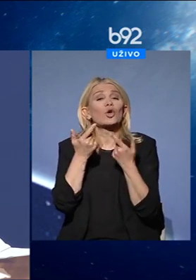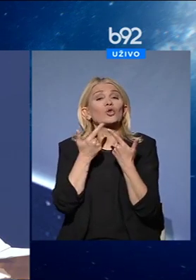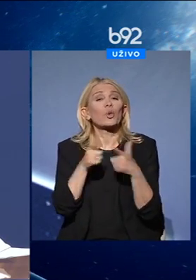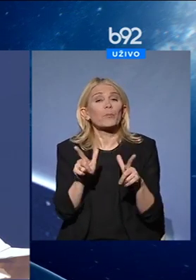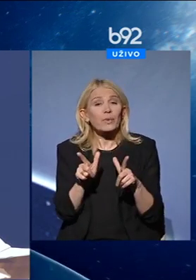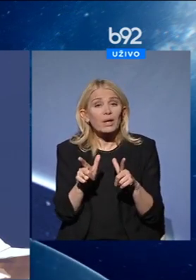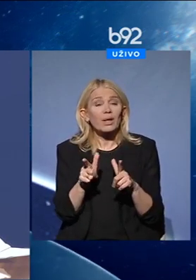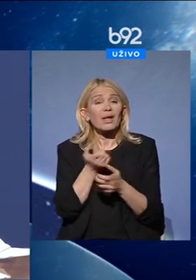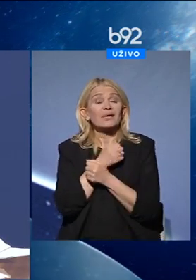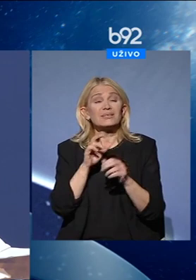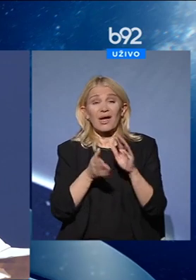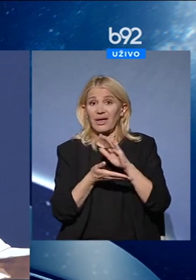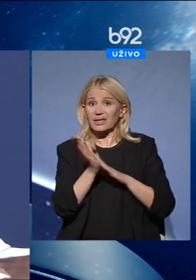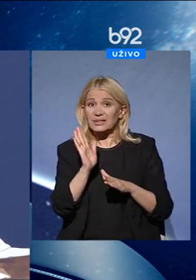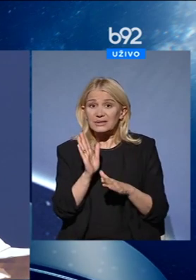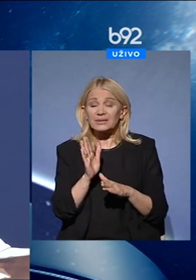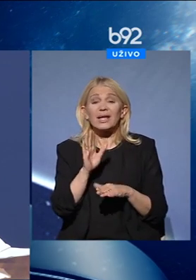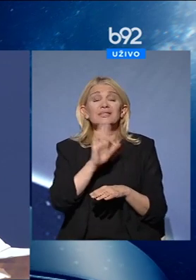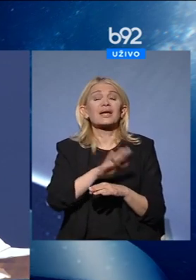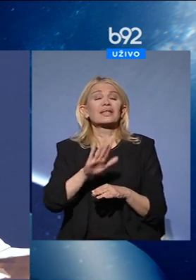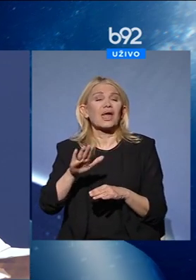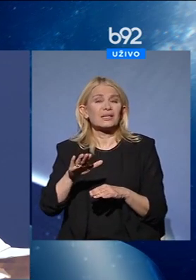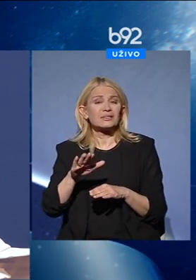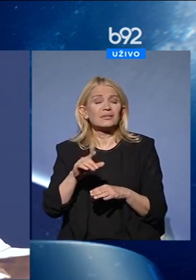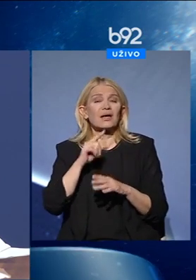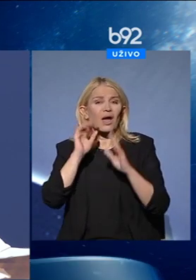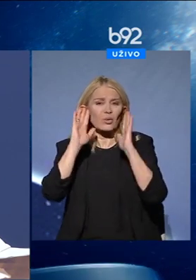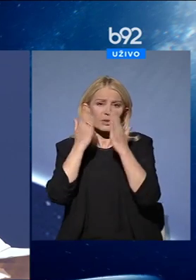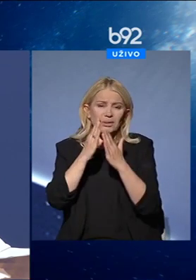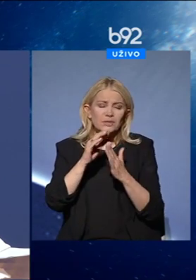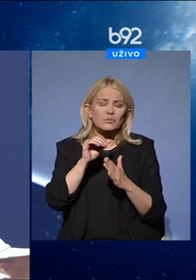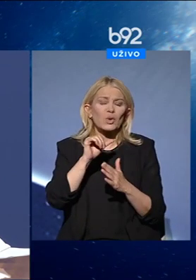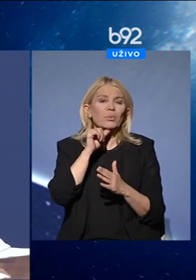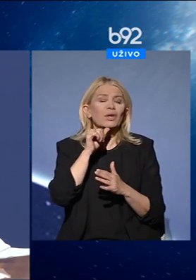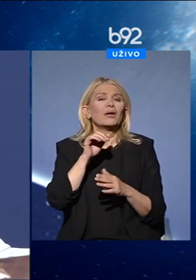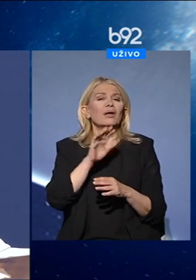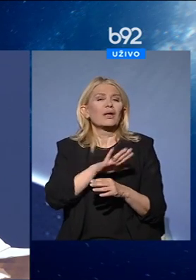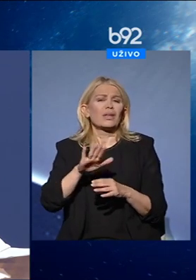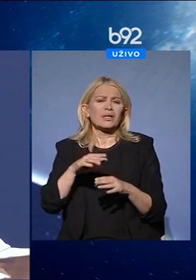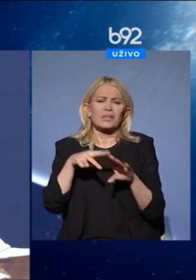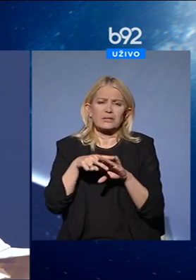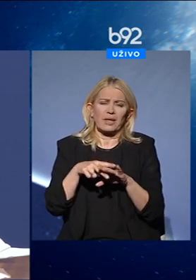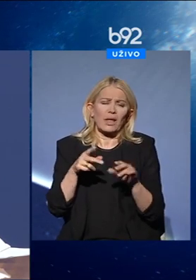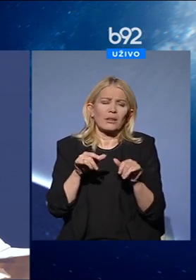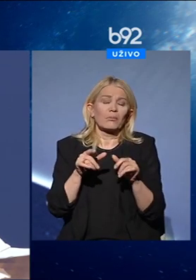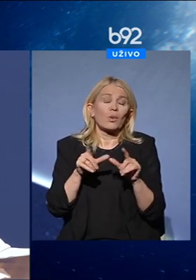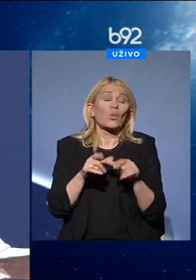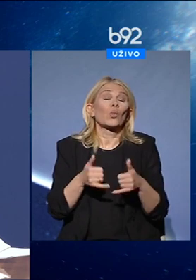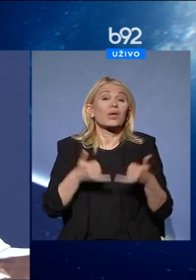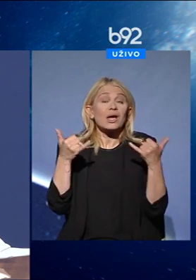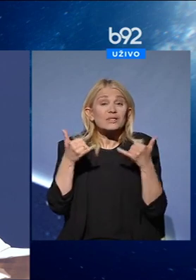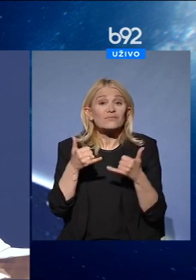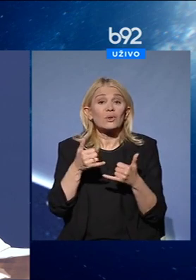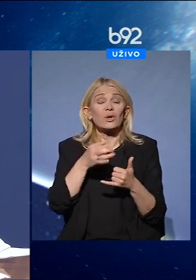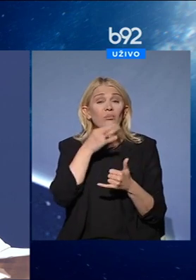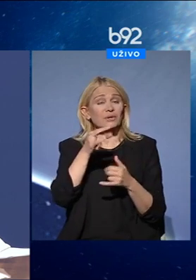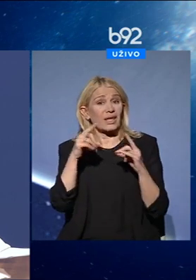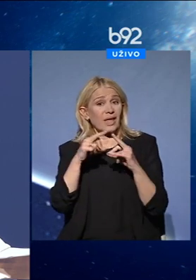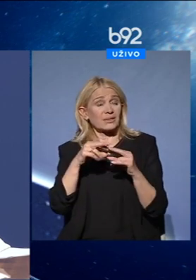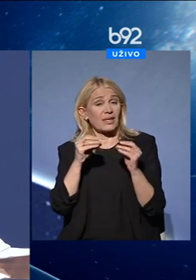odobrenjem za izlazak dece sa autizmom i dece sa smetnjama u razvoju. Pitanje agencije